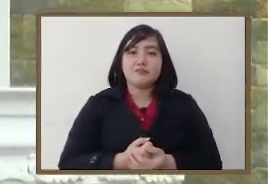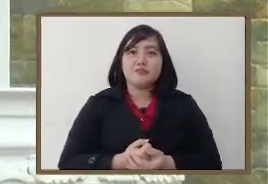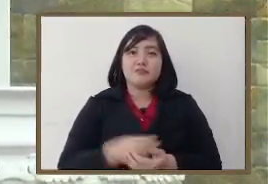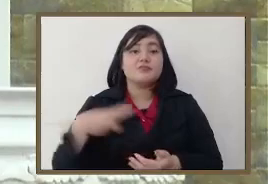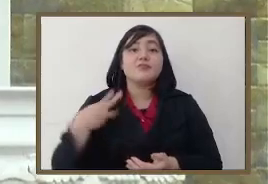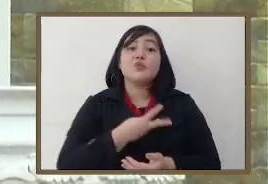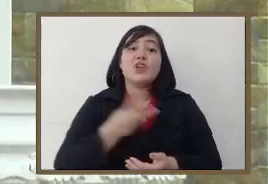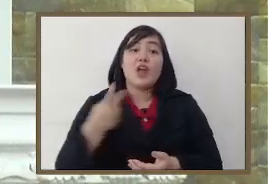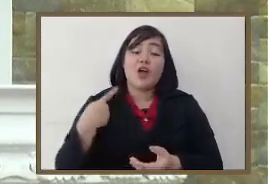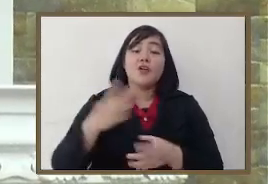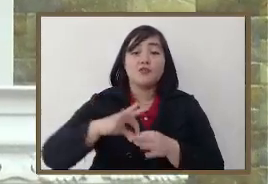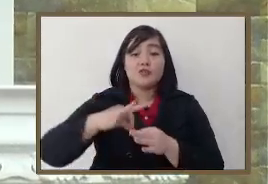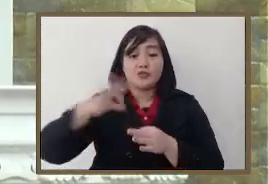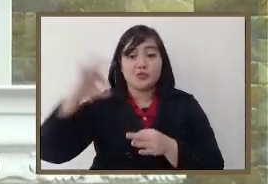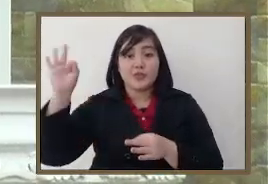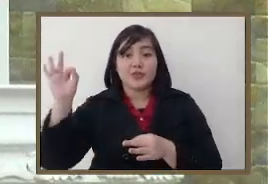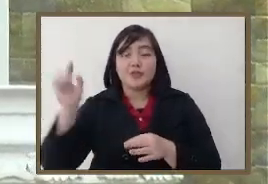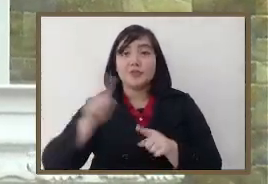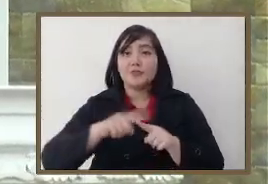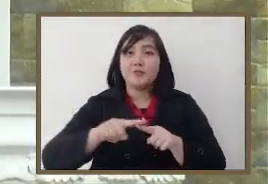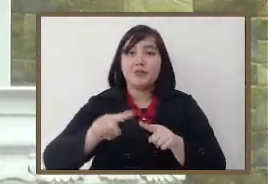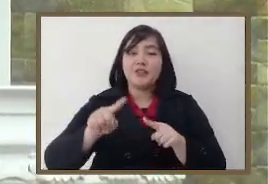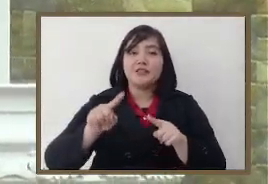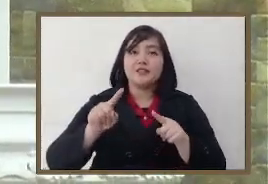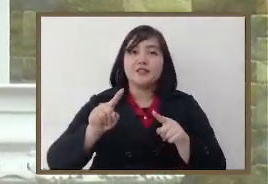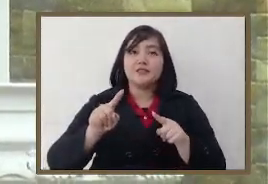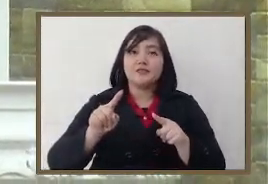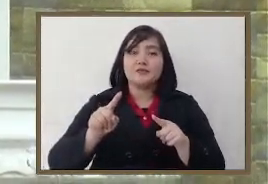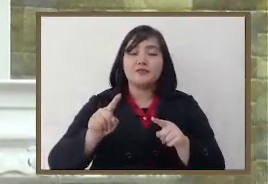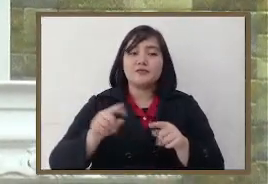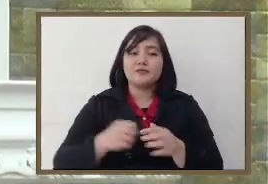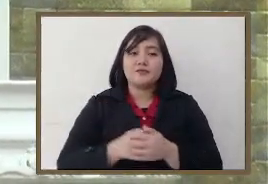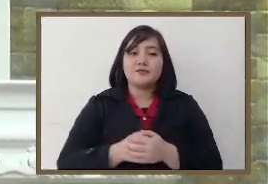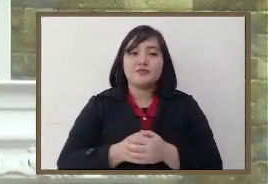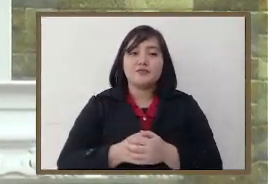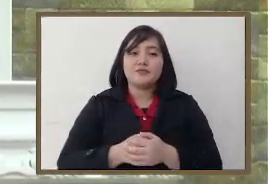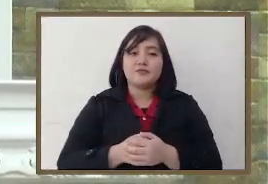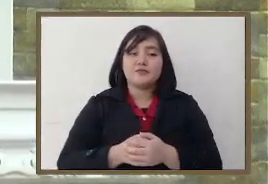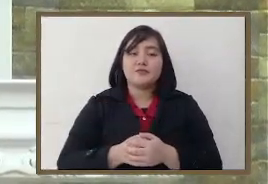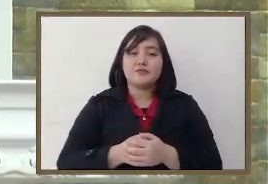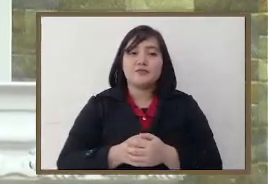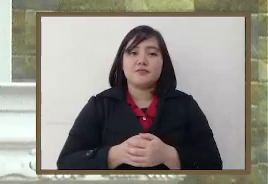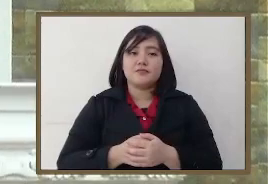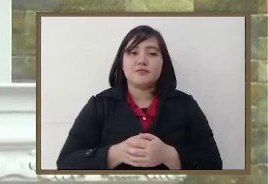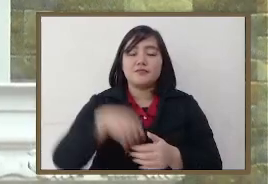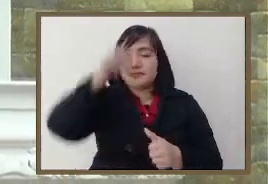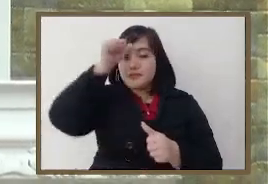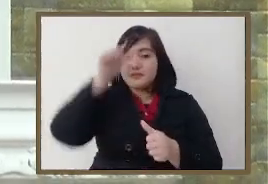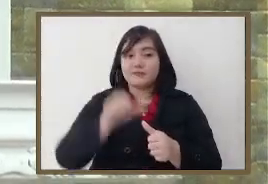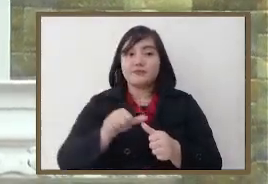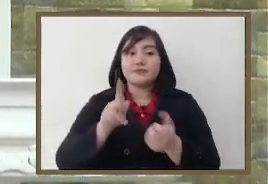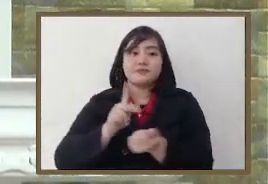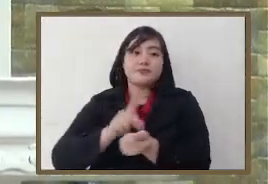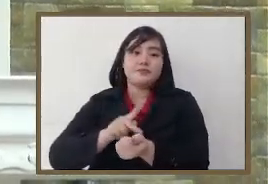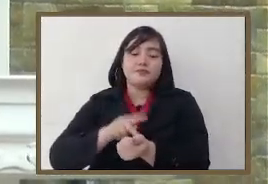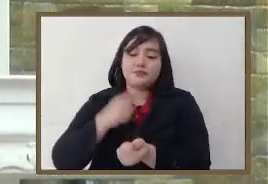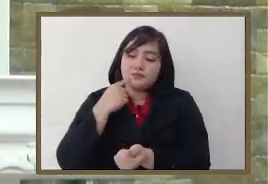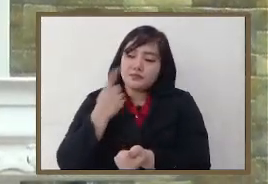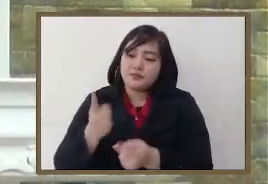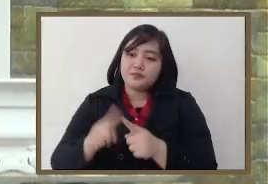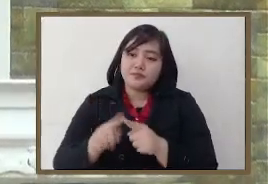ang spirit po natin, tandaan nyo, ayon kay Paul na sinabi niya sa mga taga-Thessalonians.